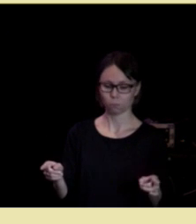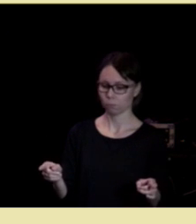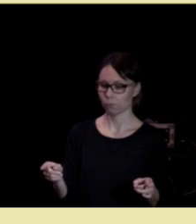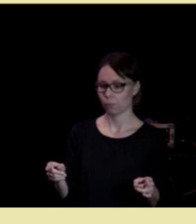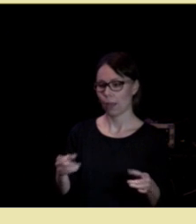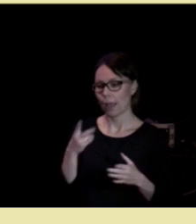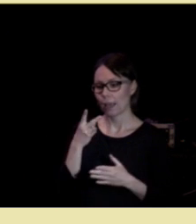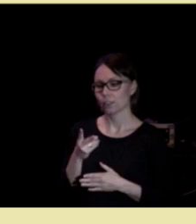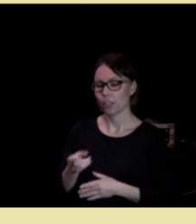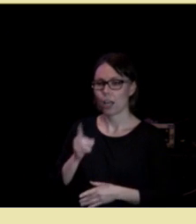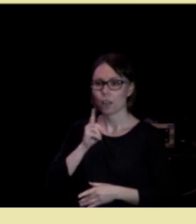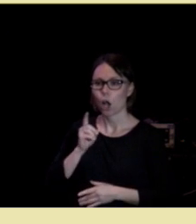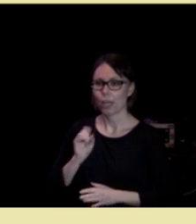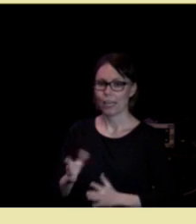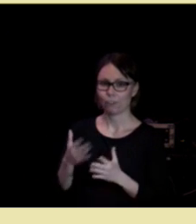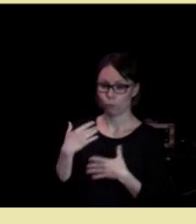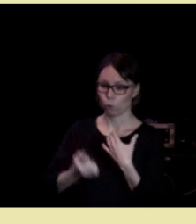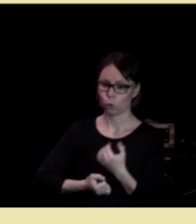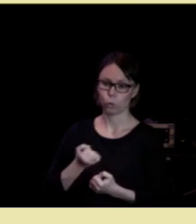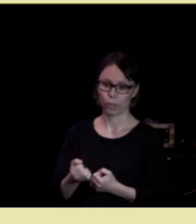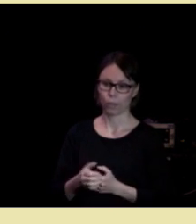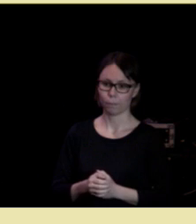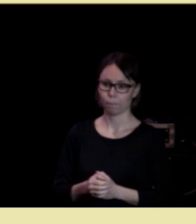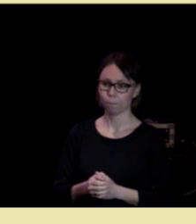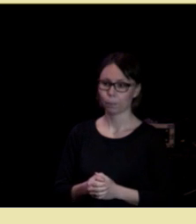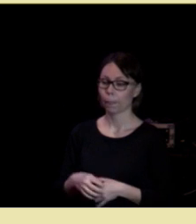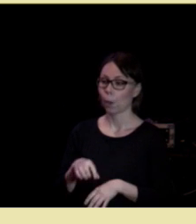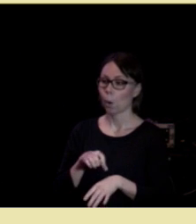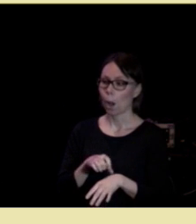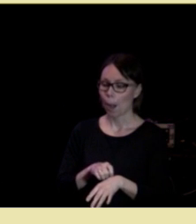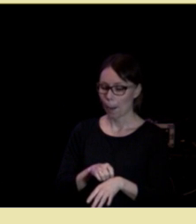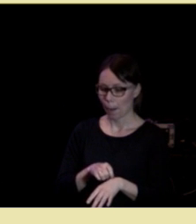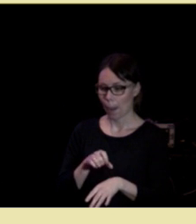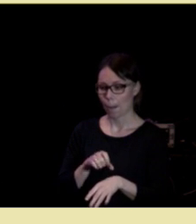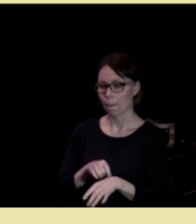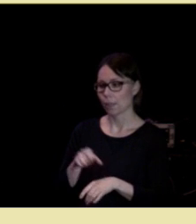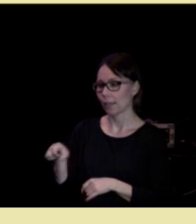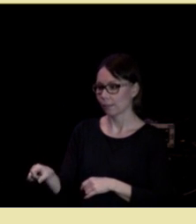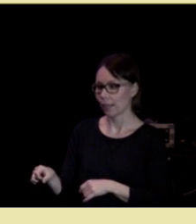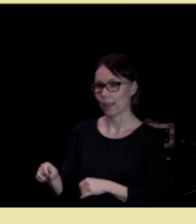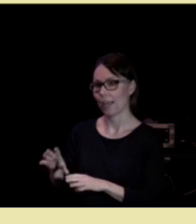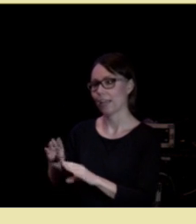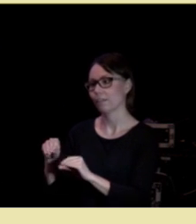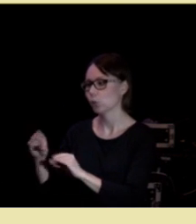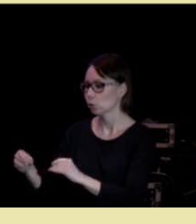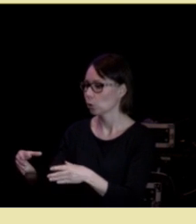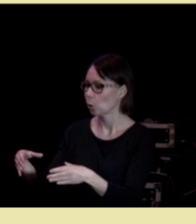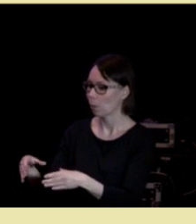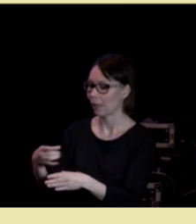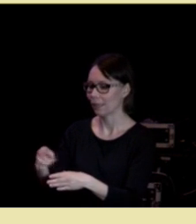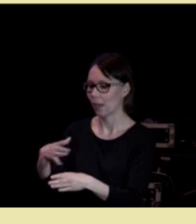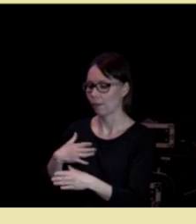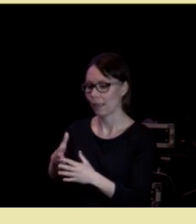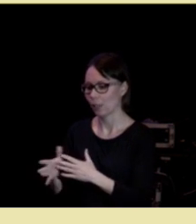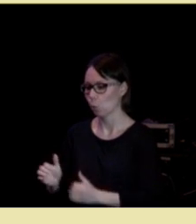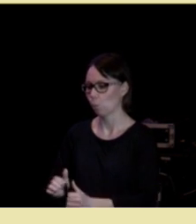til dagliglivets funksjoner. Og pasientene I intervensjonsgruppen hadde gjennom denne